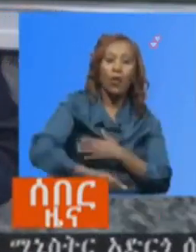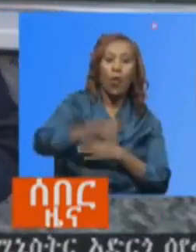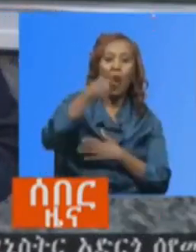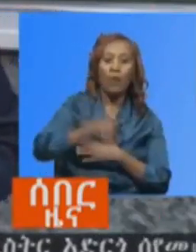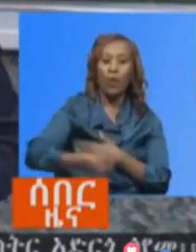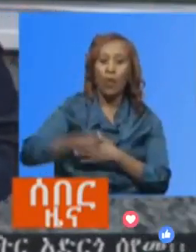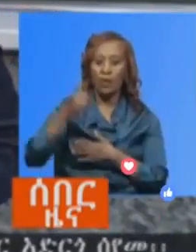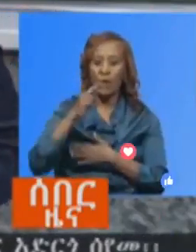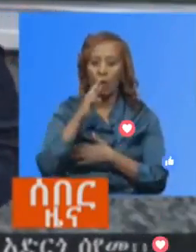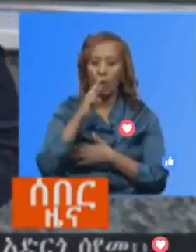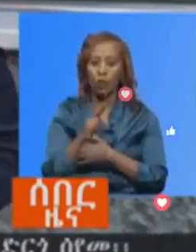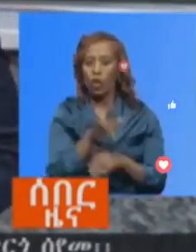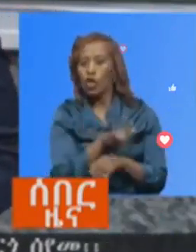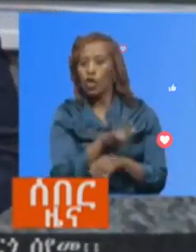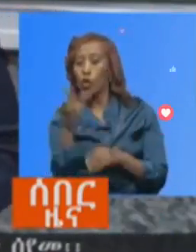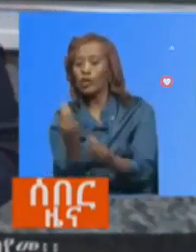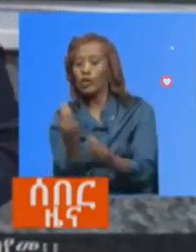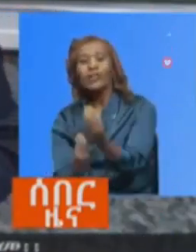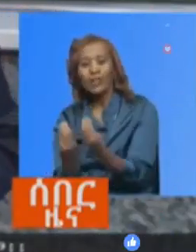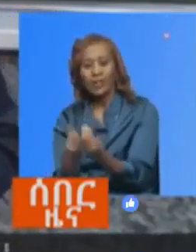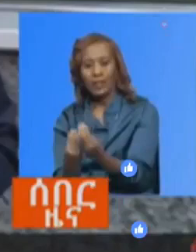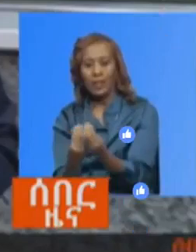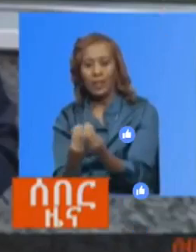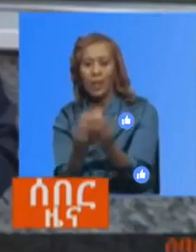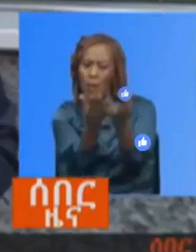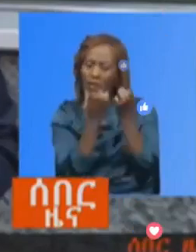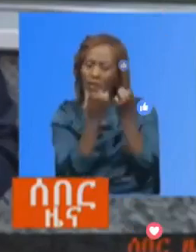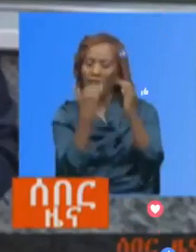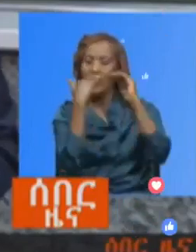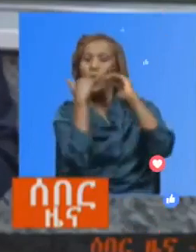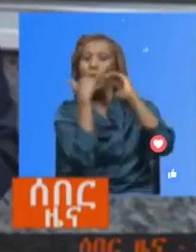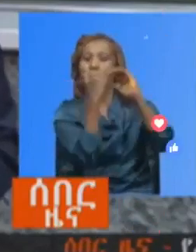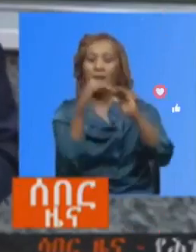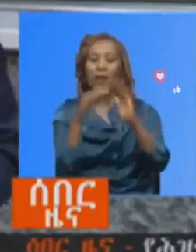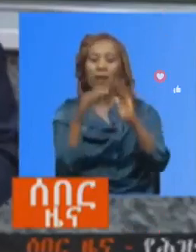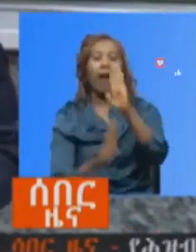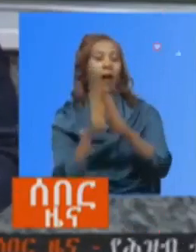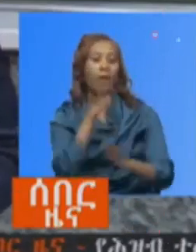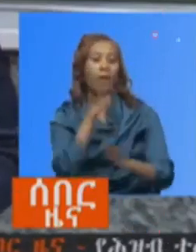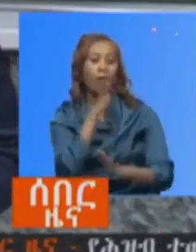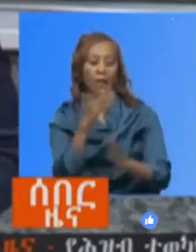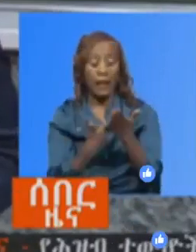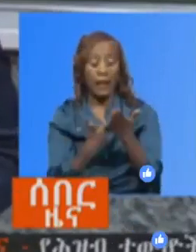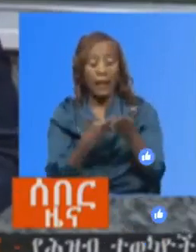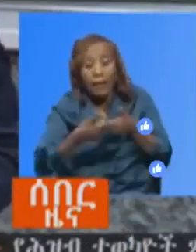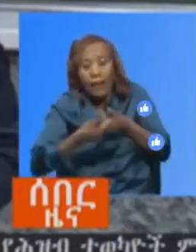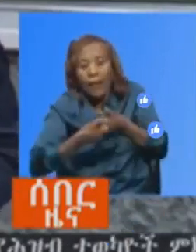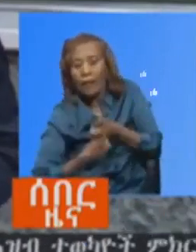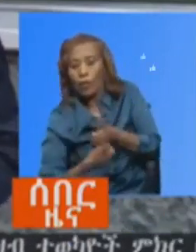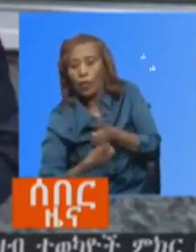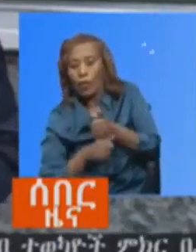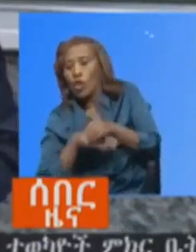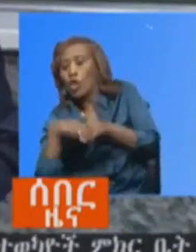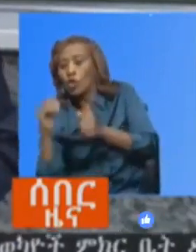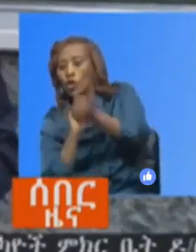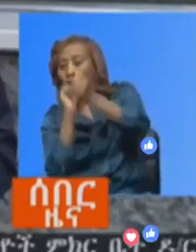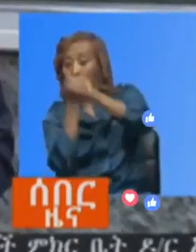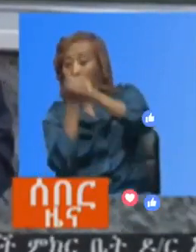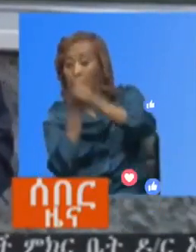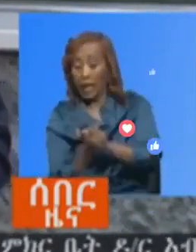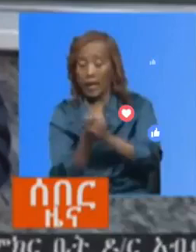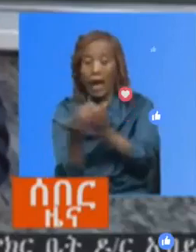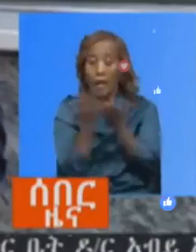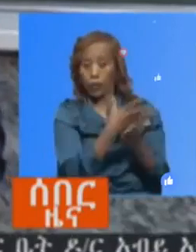ዋናዎቹ የውጭ ንግድ በምንፈልገው መጠን አለማደግ፣ ይህን ተከትሎ የውጭ ምንዛሪ አቅርቦትና